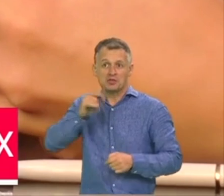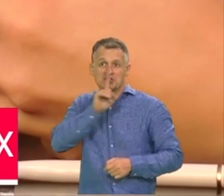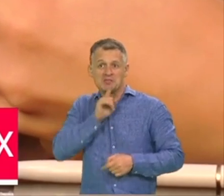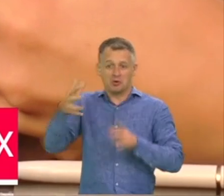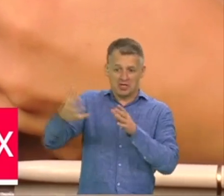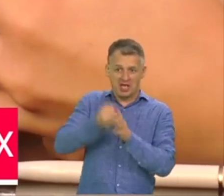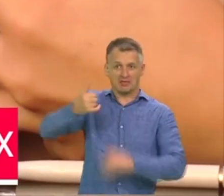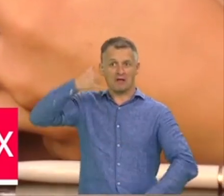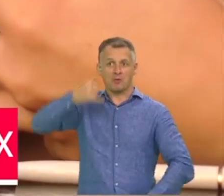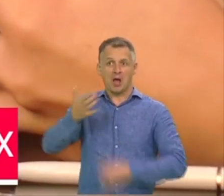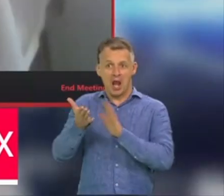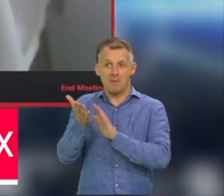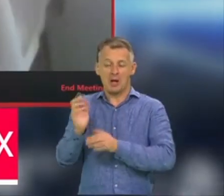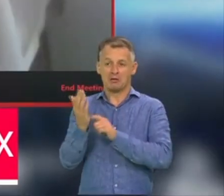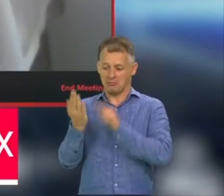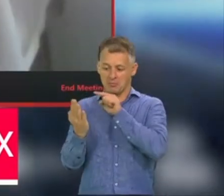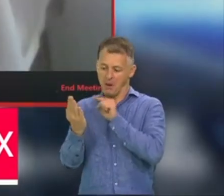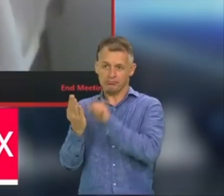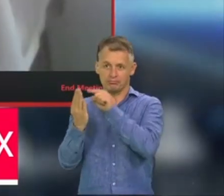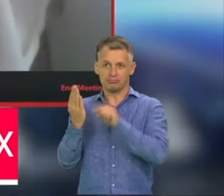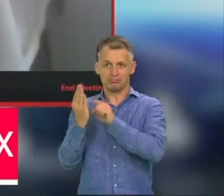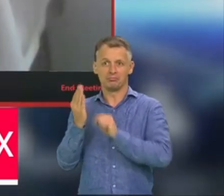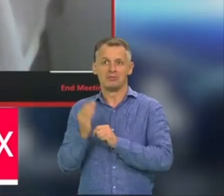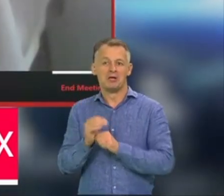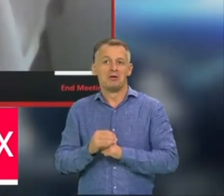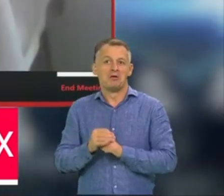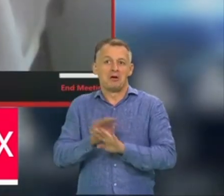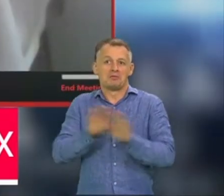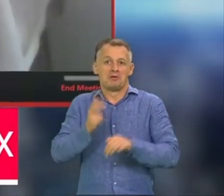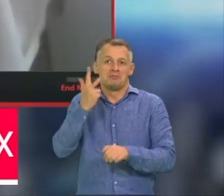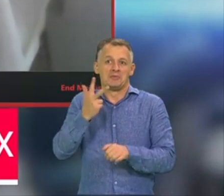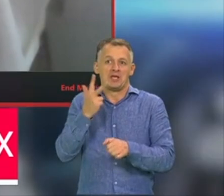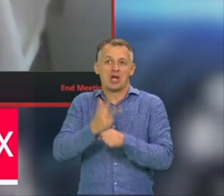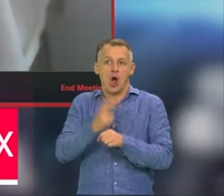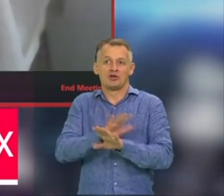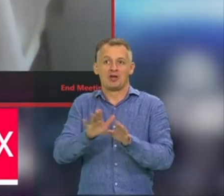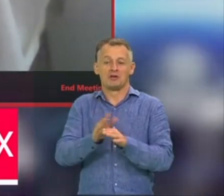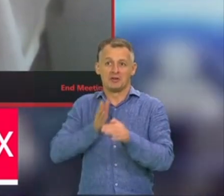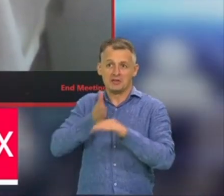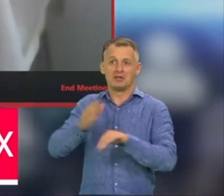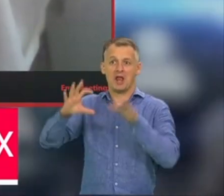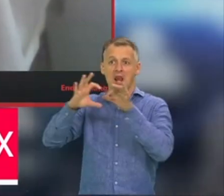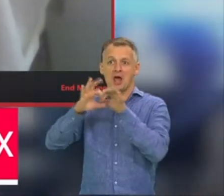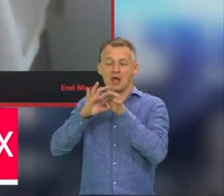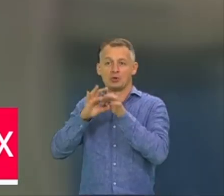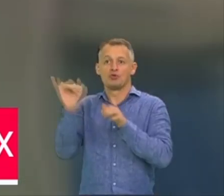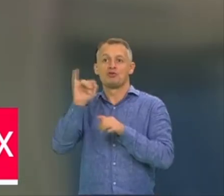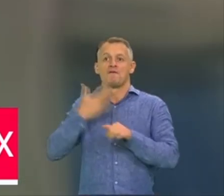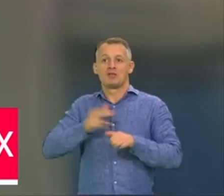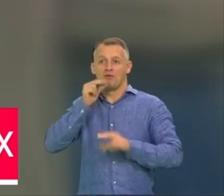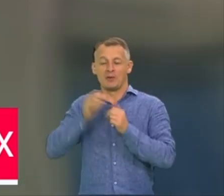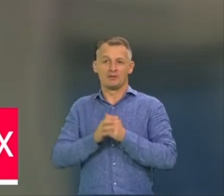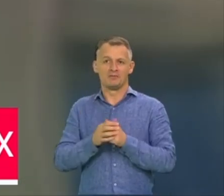pe care oricum îl ții în mână, apeși pe ecran de 3 ori și ești în legătură cu cel cu care vrei să vorbești.